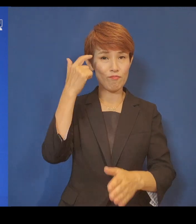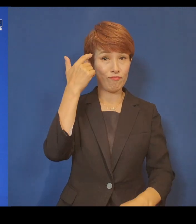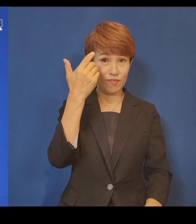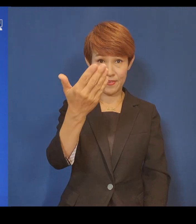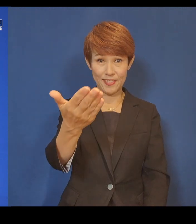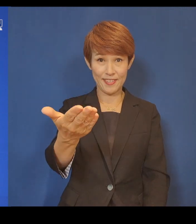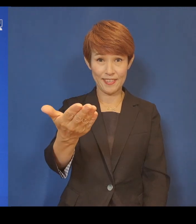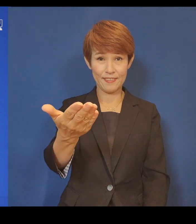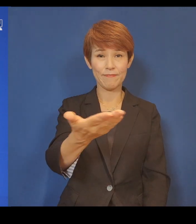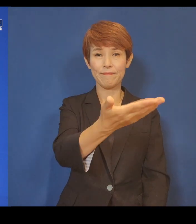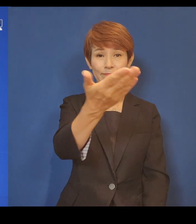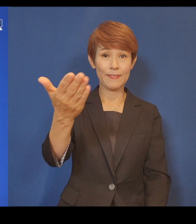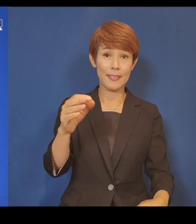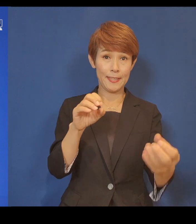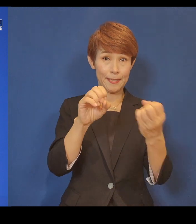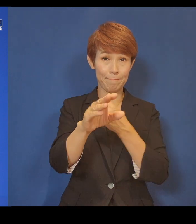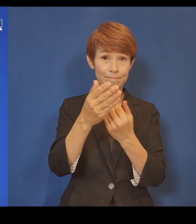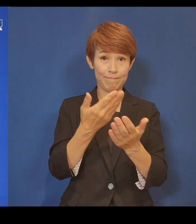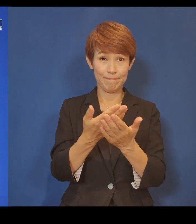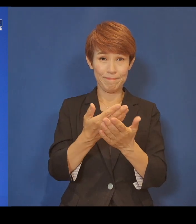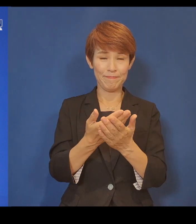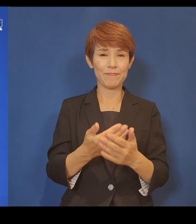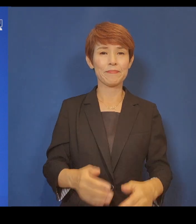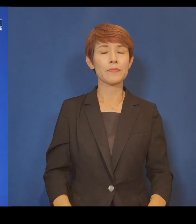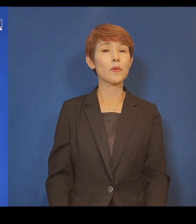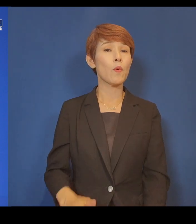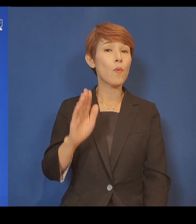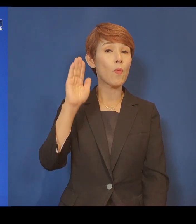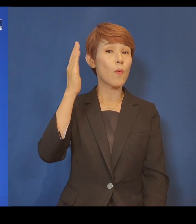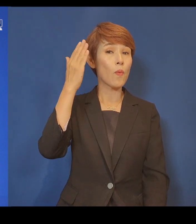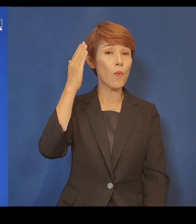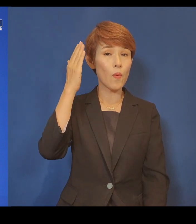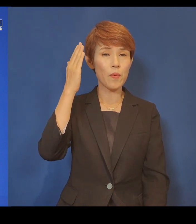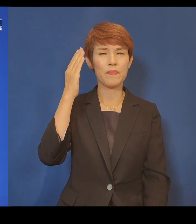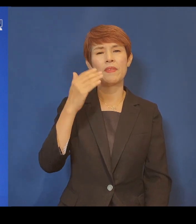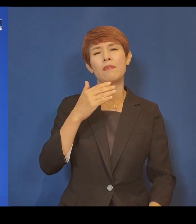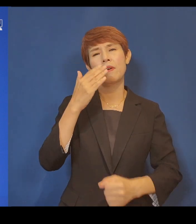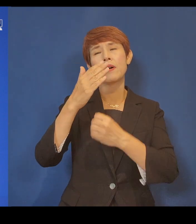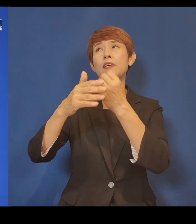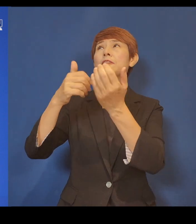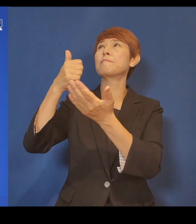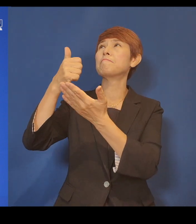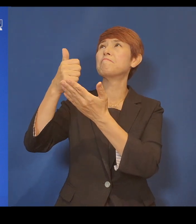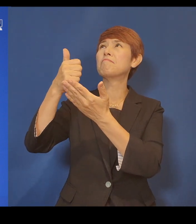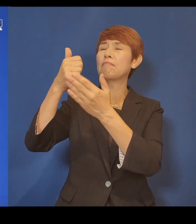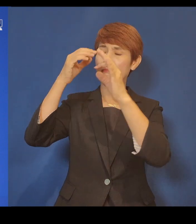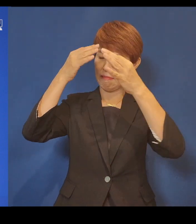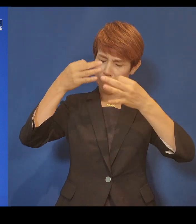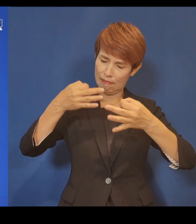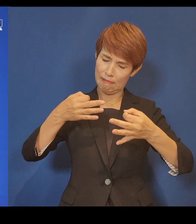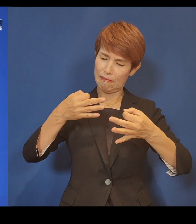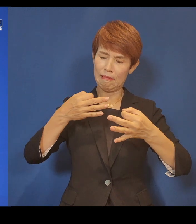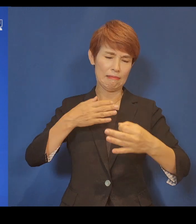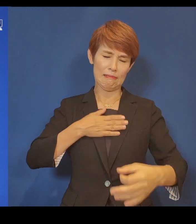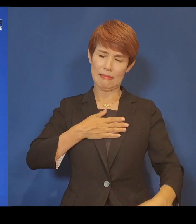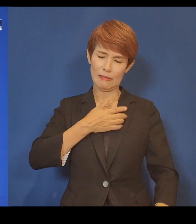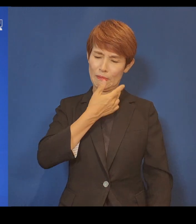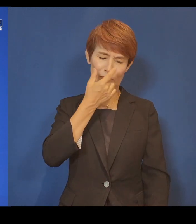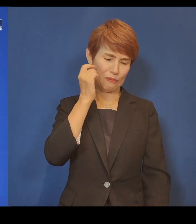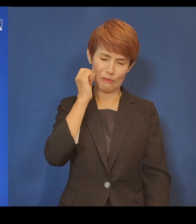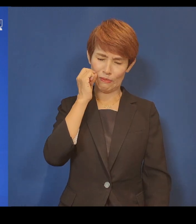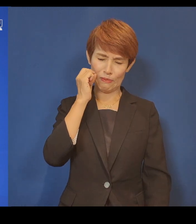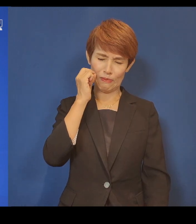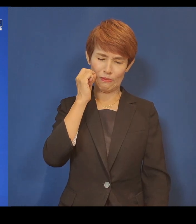가지 물을 테니 마음으로 대답해 보세요. 최근에 하나님, 아무리 봐도 저는 하나님 앞에